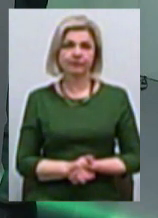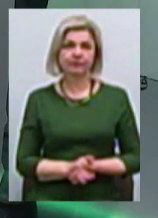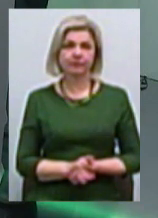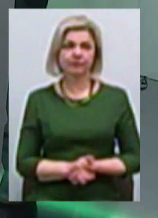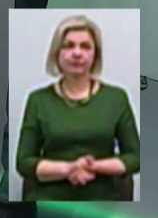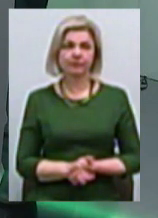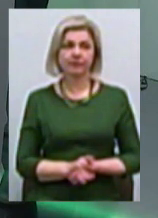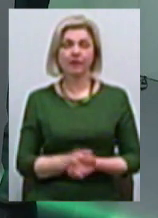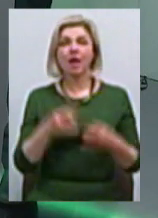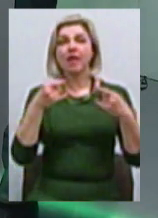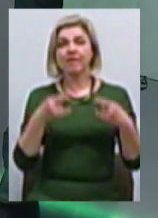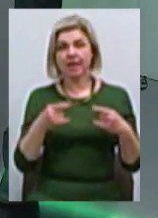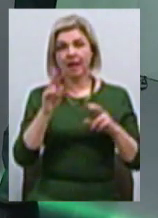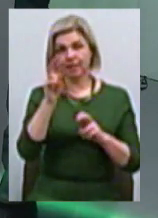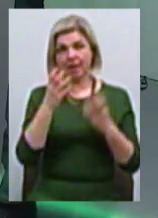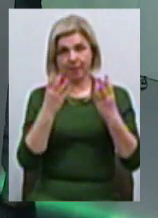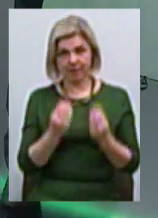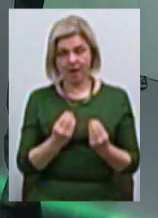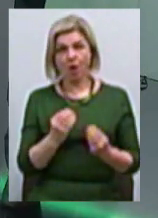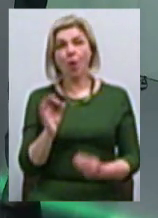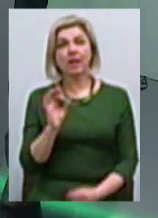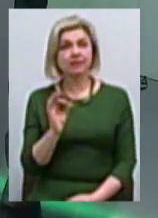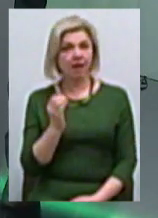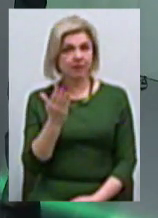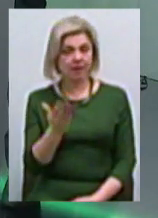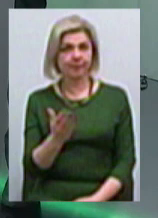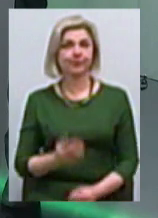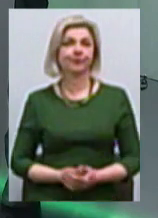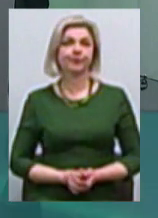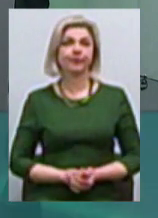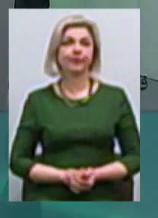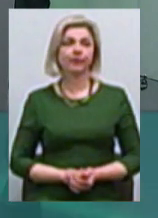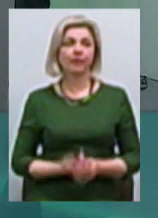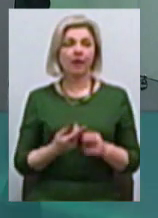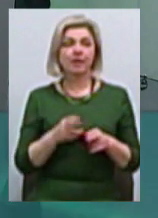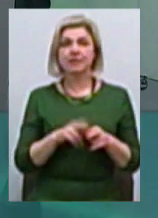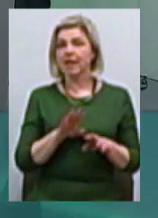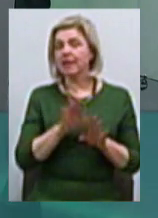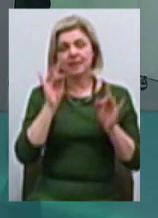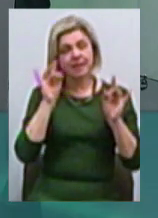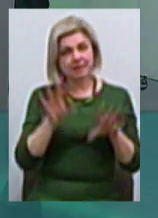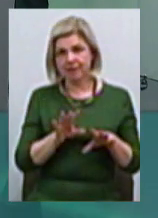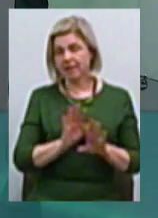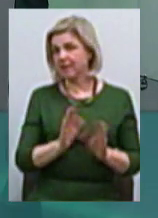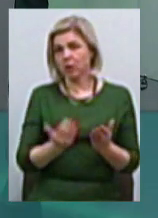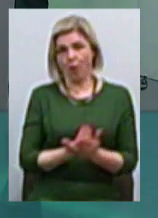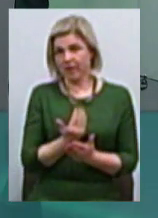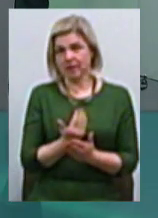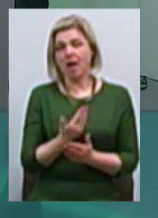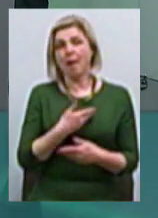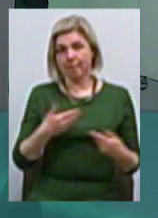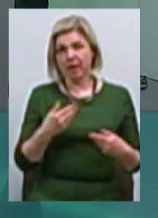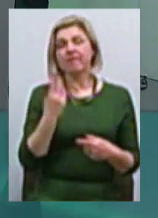В прямому ефірі «Тема дня». Олександре, це не сенсація, не новина. Тобто ми практично на кожних